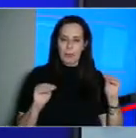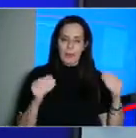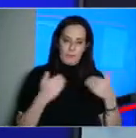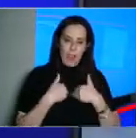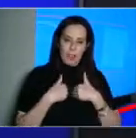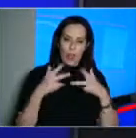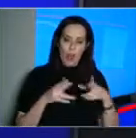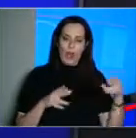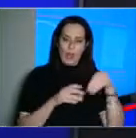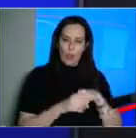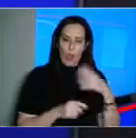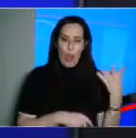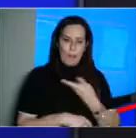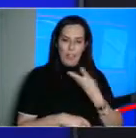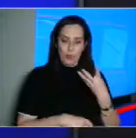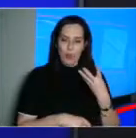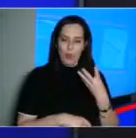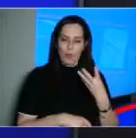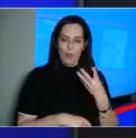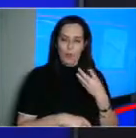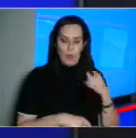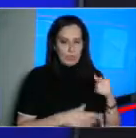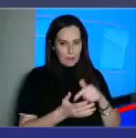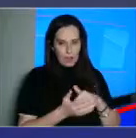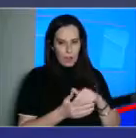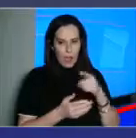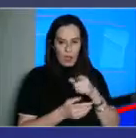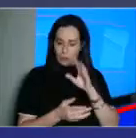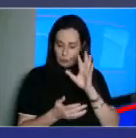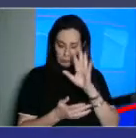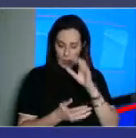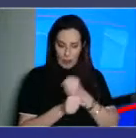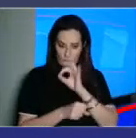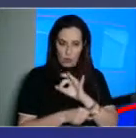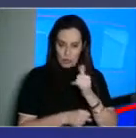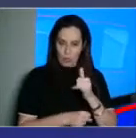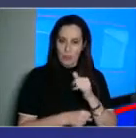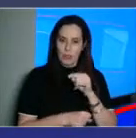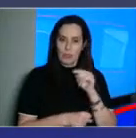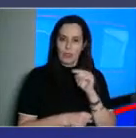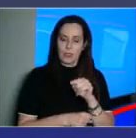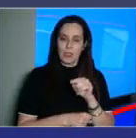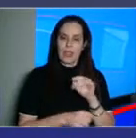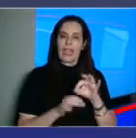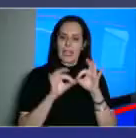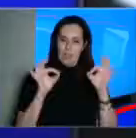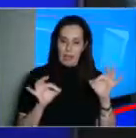ואני עורך את התוכן, ארבעתנו היוצרים. זה מבוסס בעיקרון על הדוקטורט שלך. נכון מאוד, זה